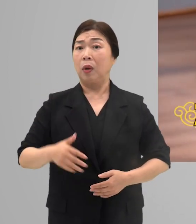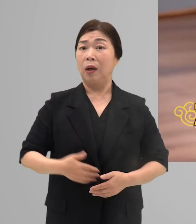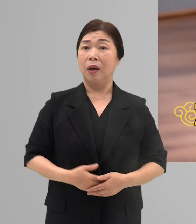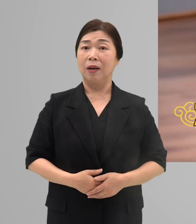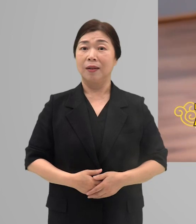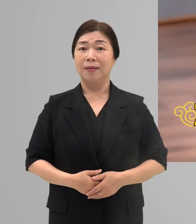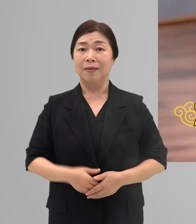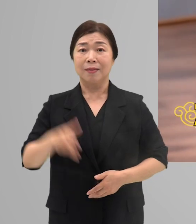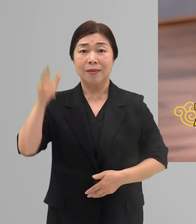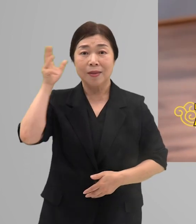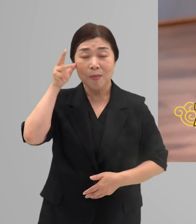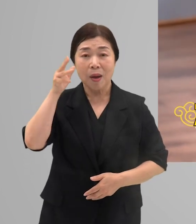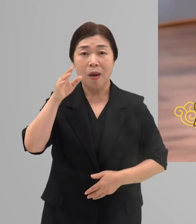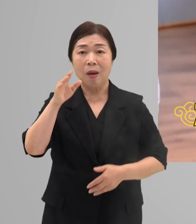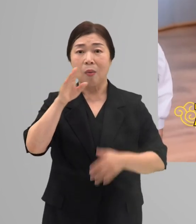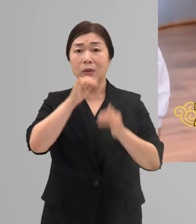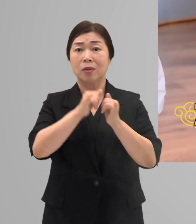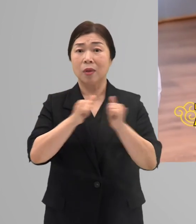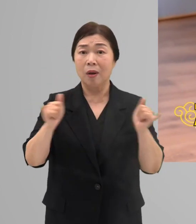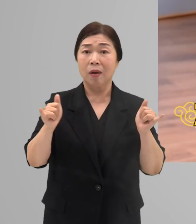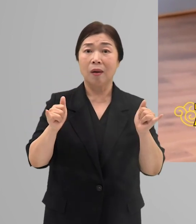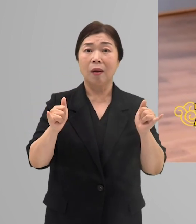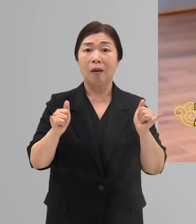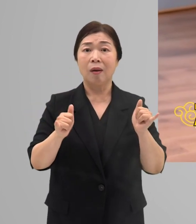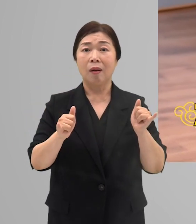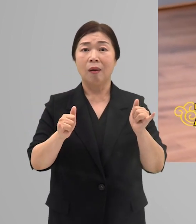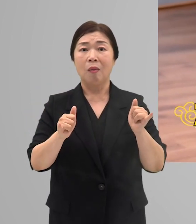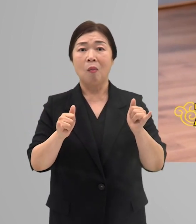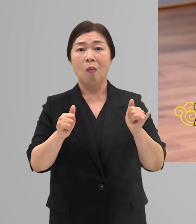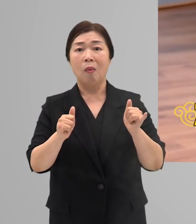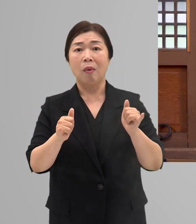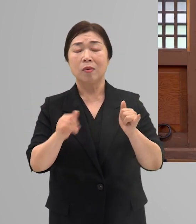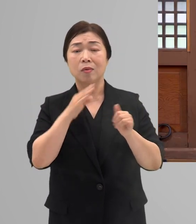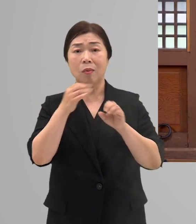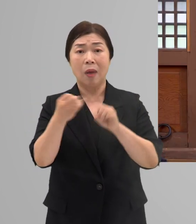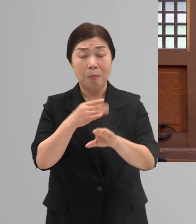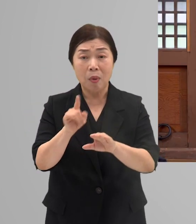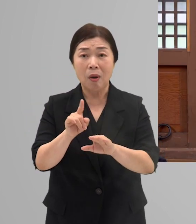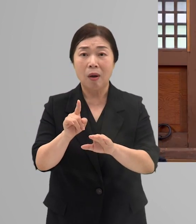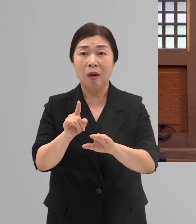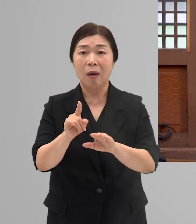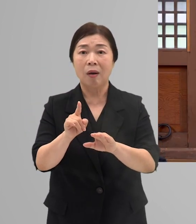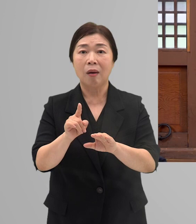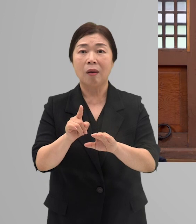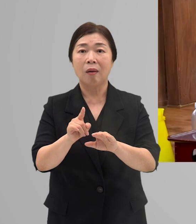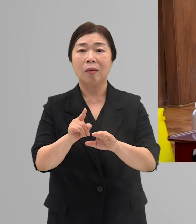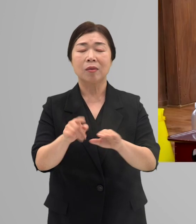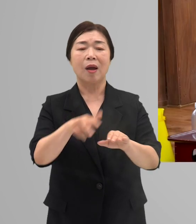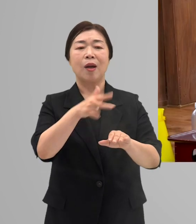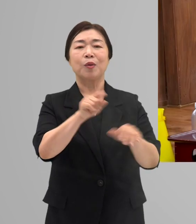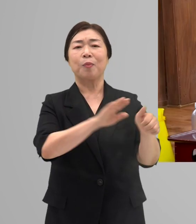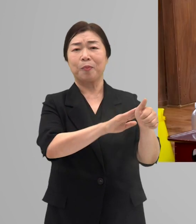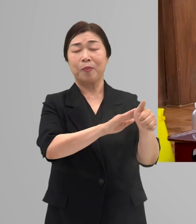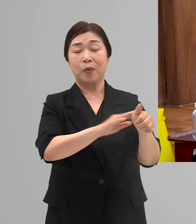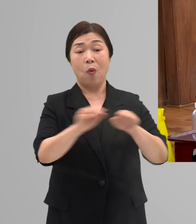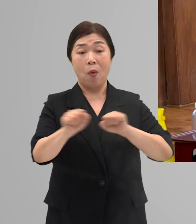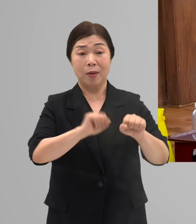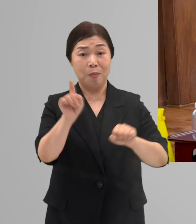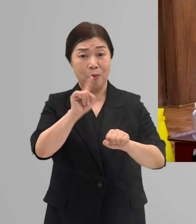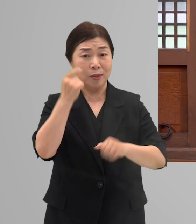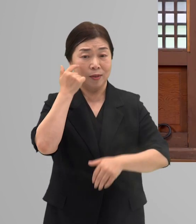생각하지 못했는데요. 어떡하냐? 병아리 인형. 일단 고맙습니다. 실제로 전하영님께서 주로 어떤 활동을